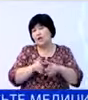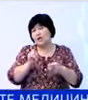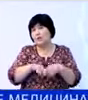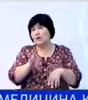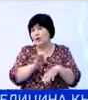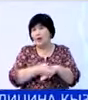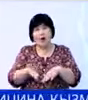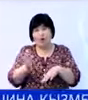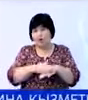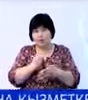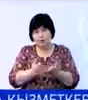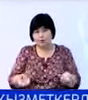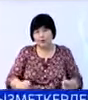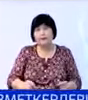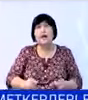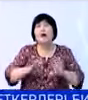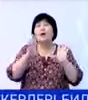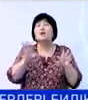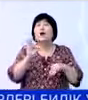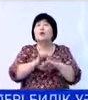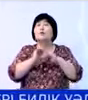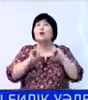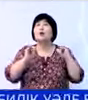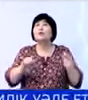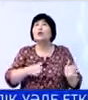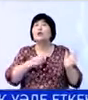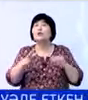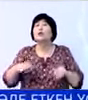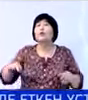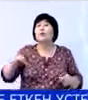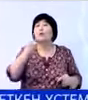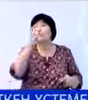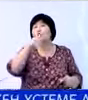ауыр болып отыр. Жалпы аурудың өсу динамикасы облыста